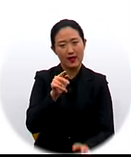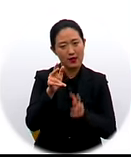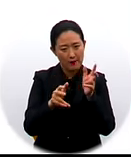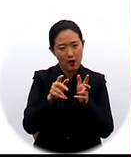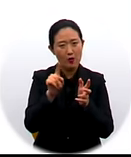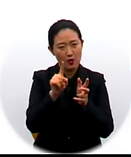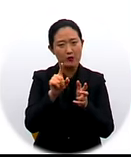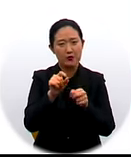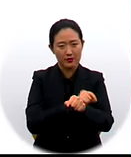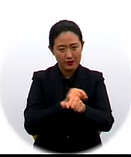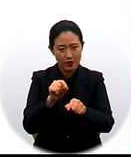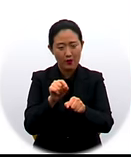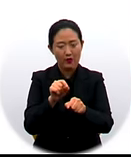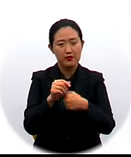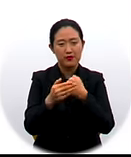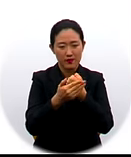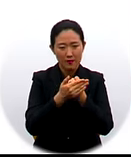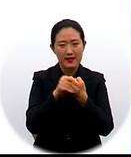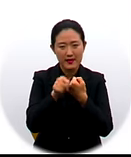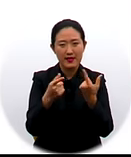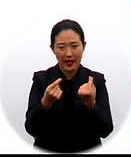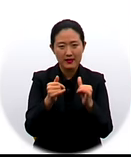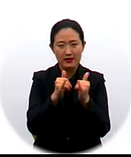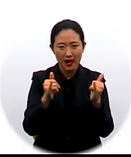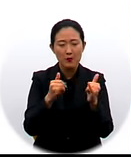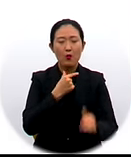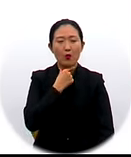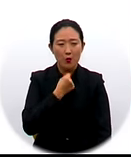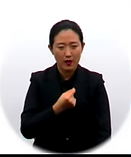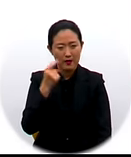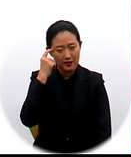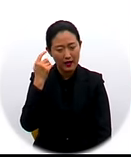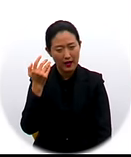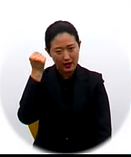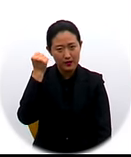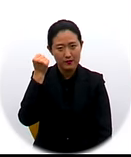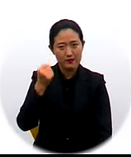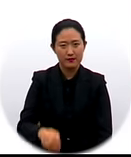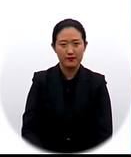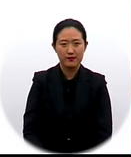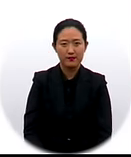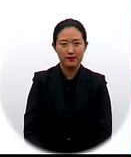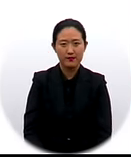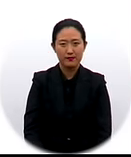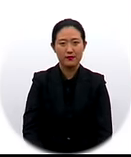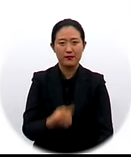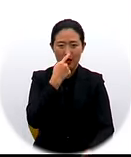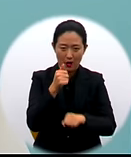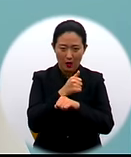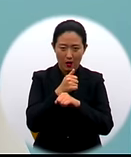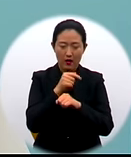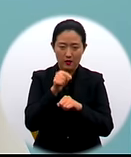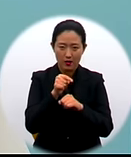인재상의 순위가 나와 있거든요. 그래서 뭐 지금 이 업종이 좋아 나빠 이 고민을 하시기보다는 이런 산업에서는 이런 특성 때문에